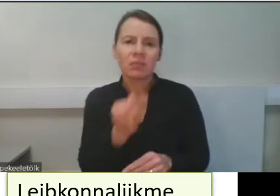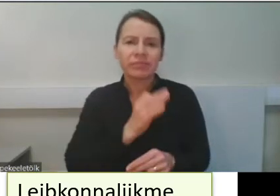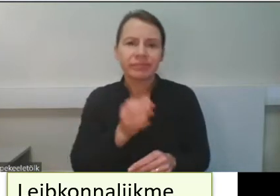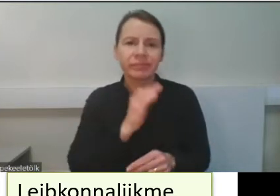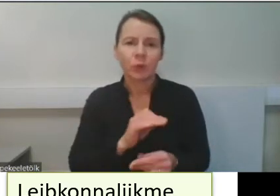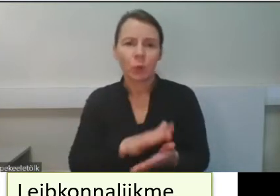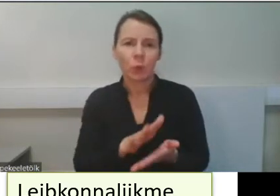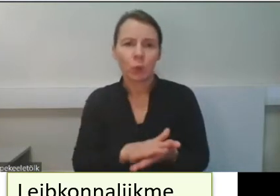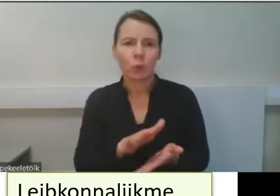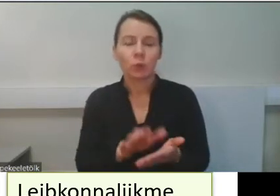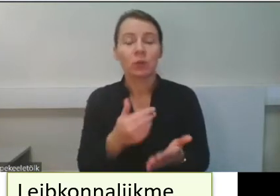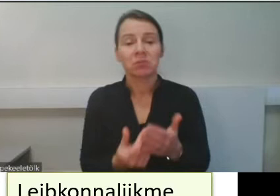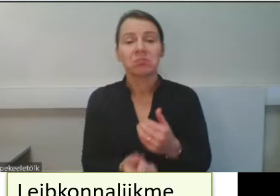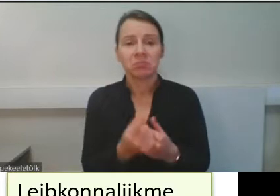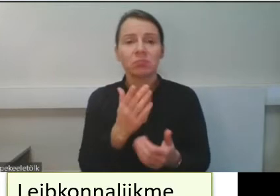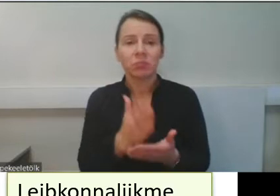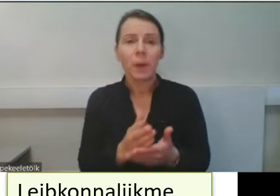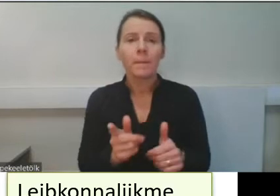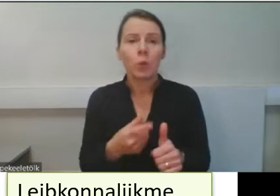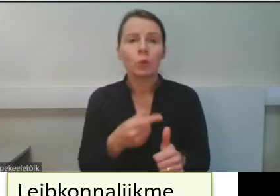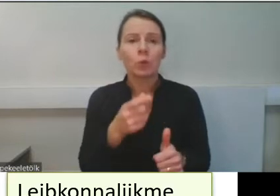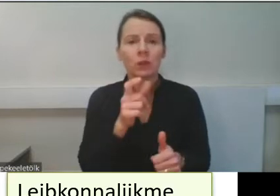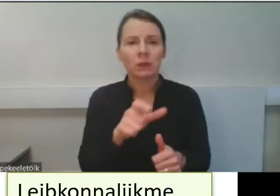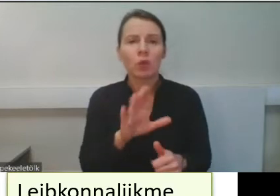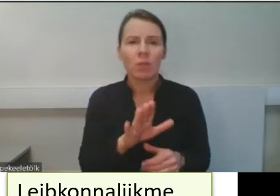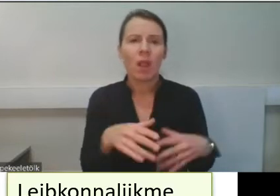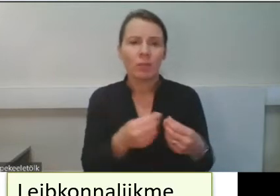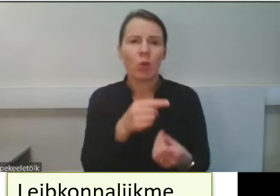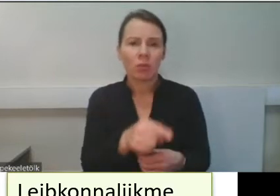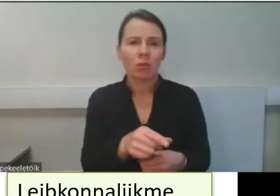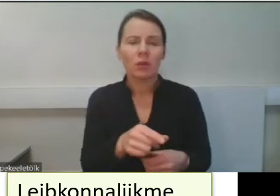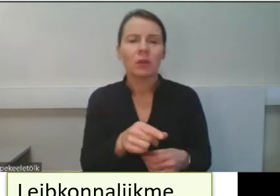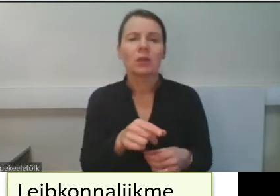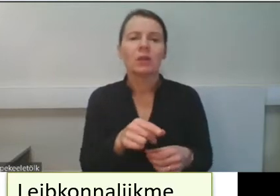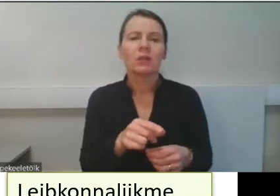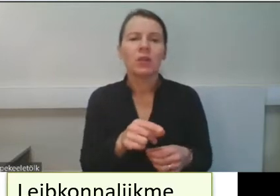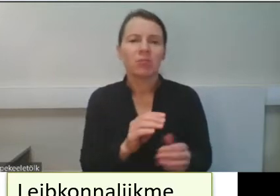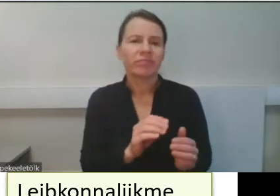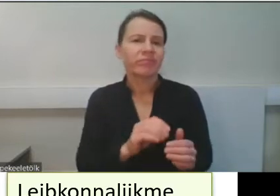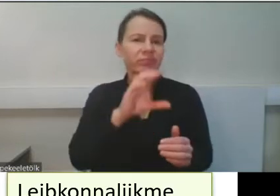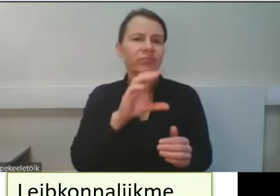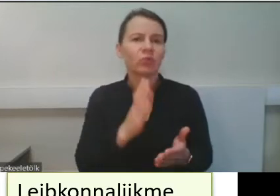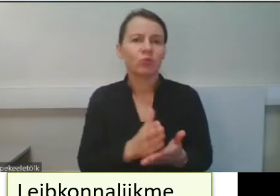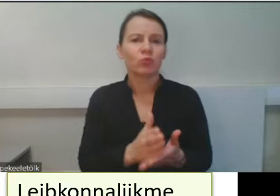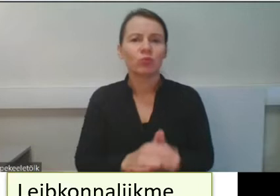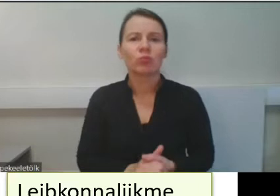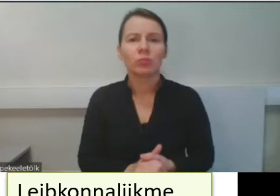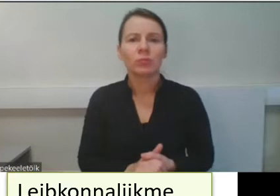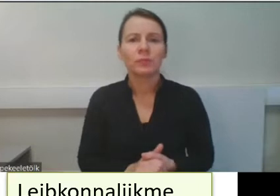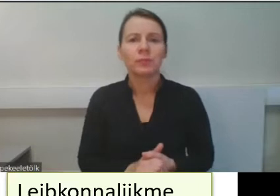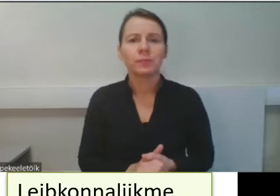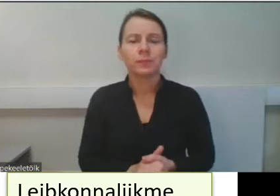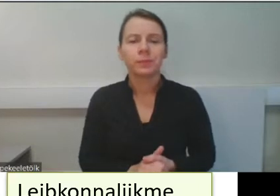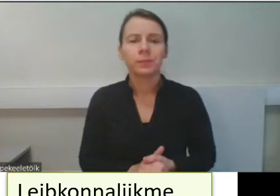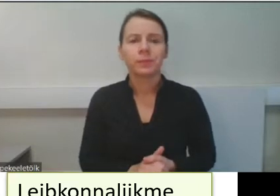pildile kõikide leibkondade seas liikmete keskmised kulutused ja siia kõrvale panna ka siis